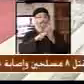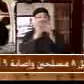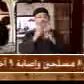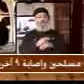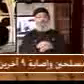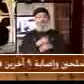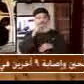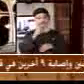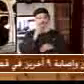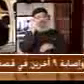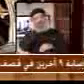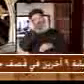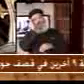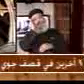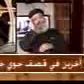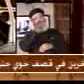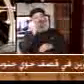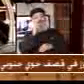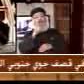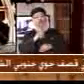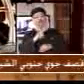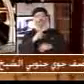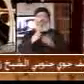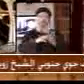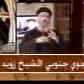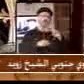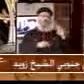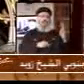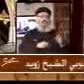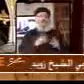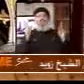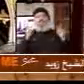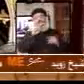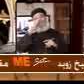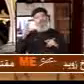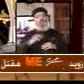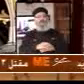في واحد يضيعها في نوم، يضيعها في أمور لا تأتي بأي فائدة.